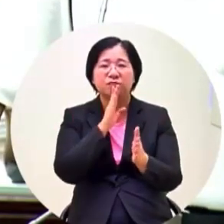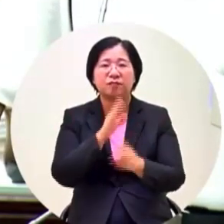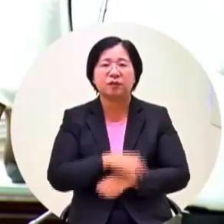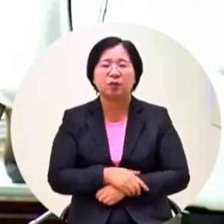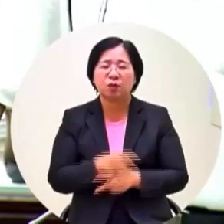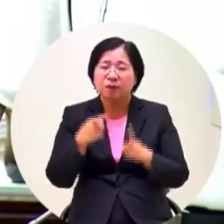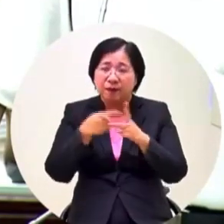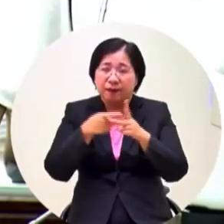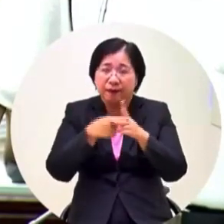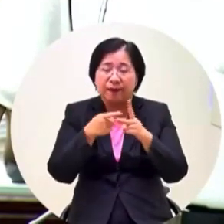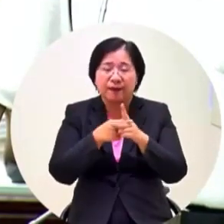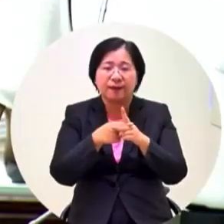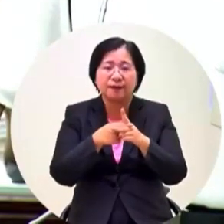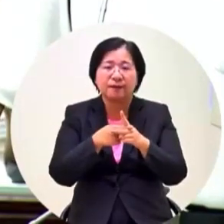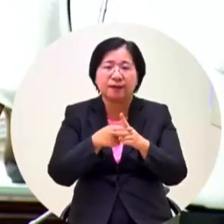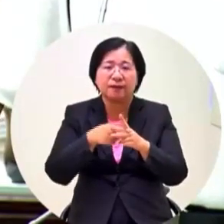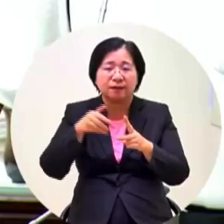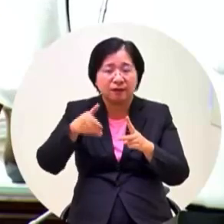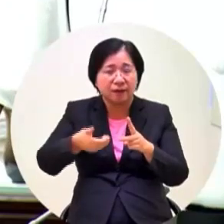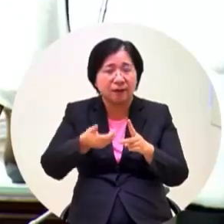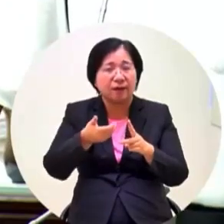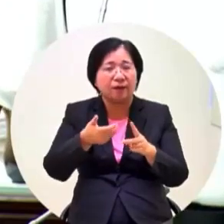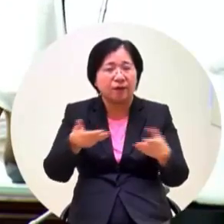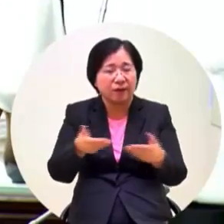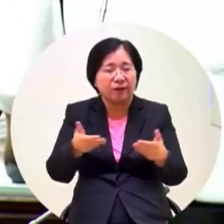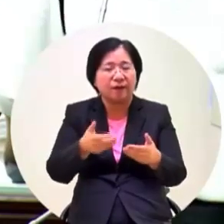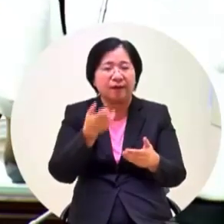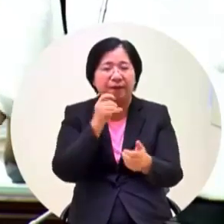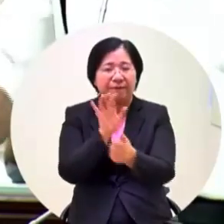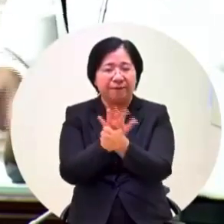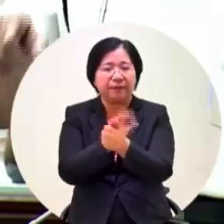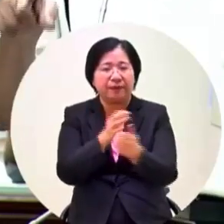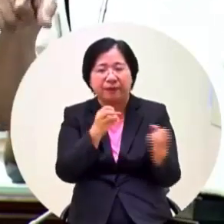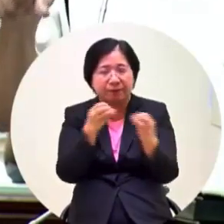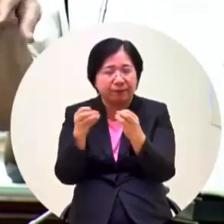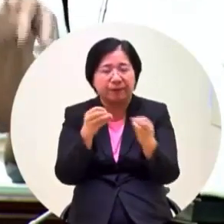这一个部分。我们再来做一个协调。 谢谢，那个也是